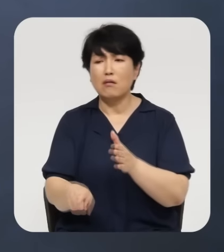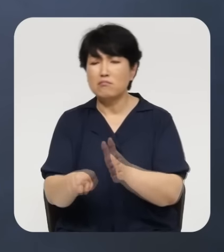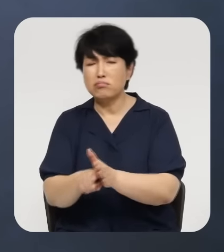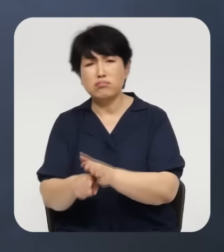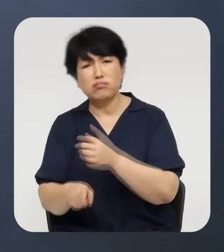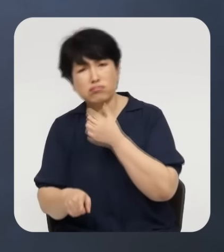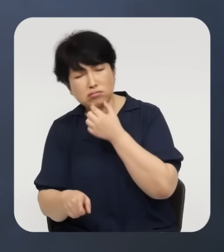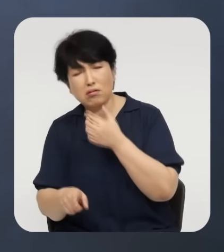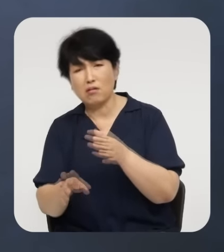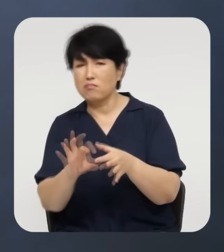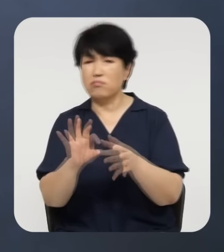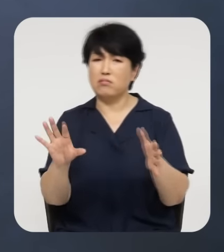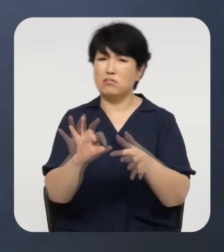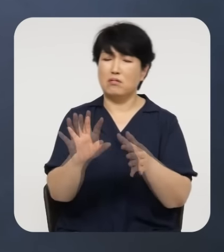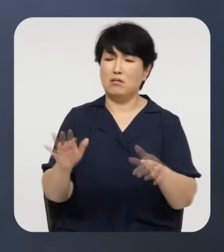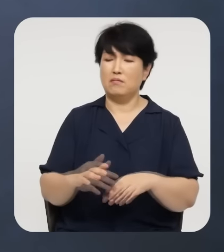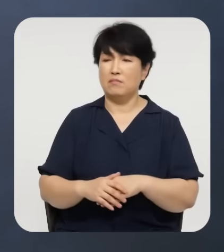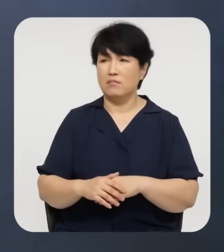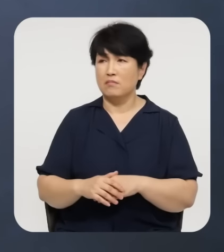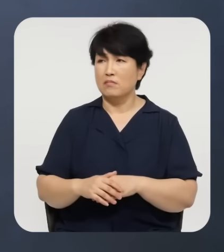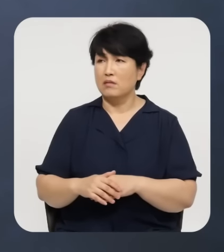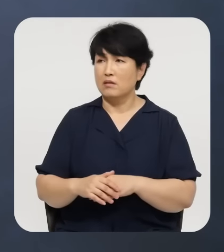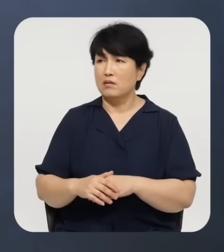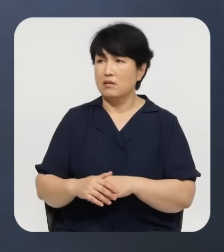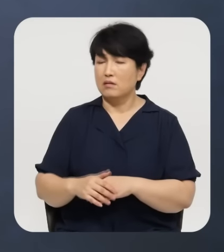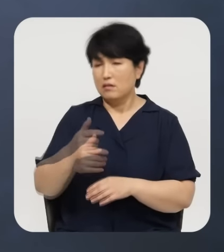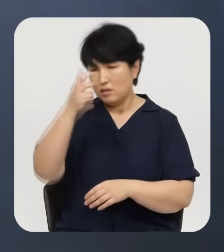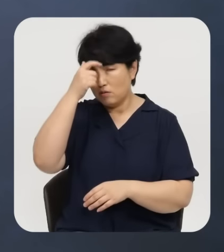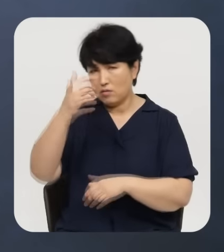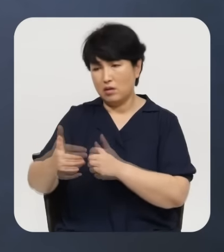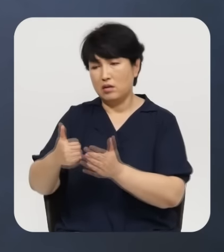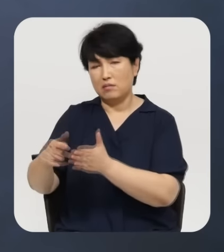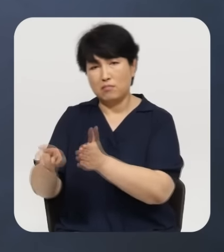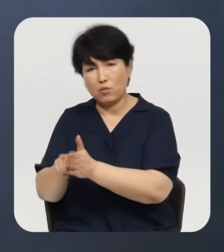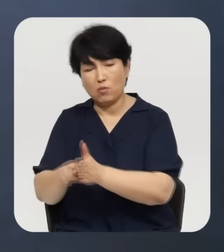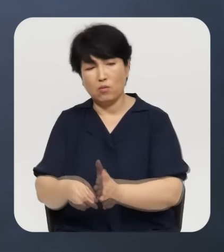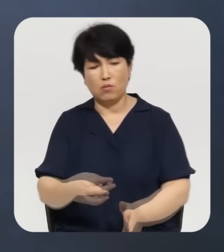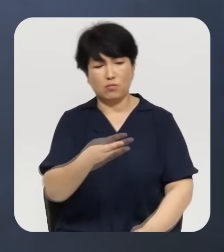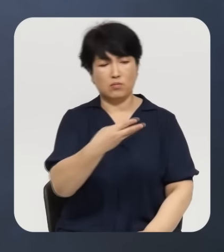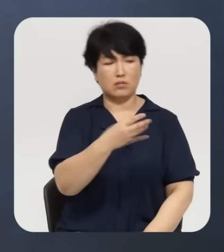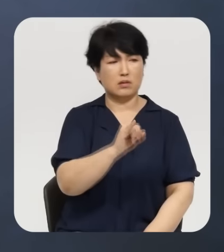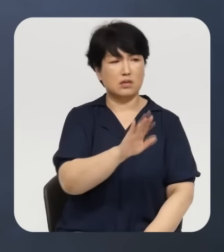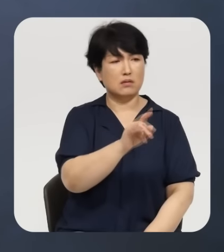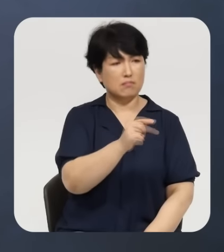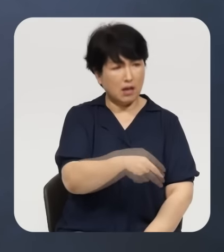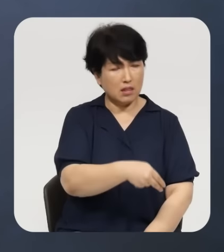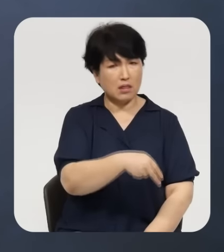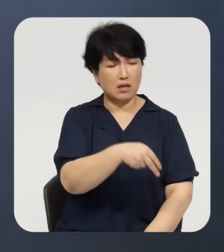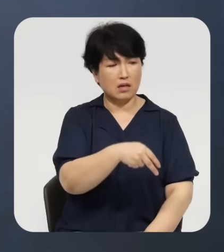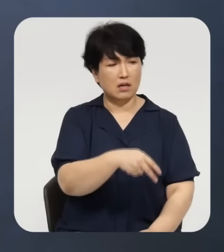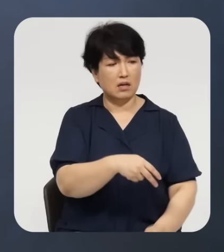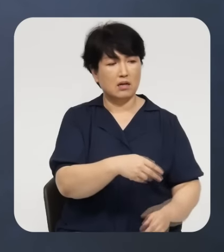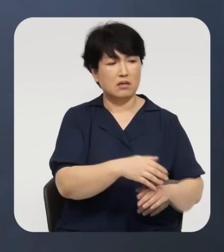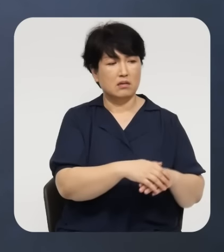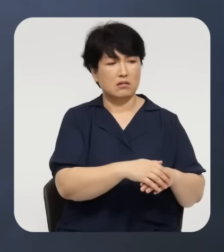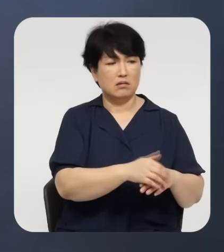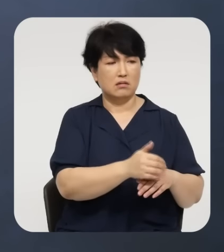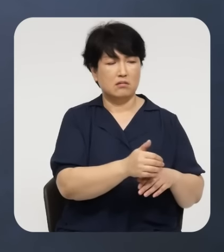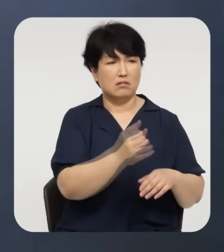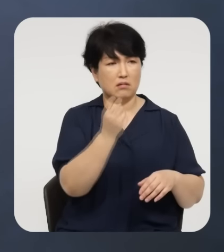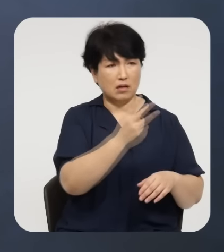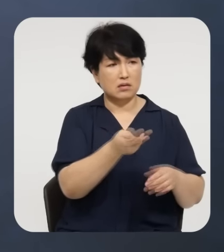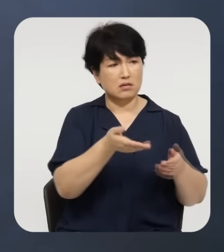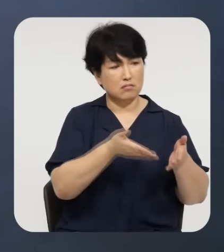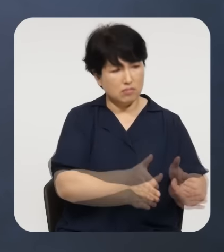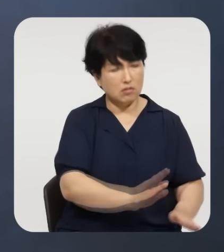싶으면 안 믿어도 되고 그래요. 기독교는 하나님을 믿고 또 티벳 불교인들은 환생을 믿고 또 인도인들은